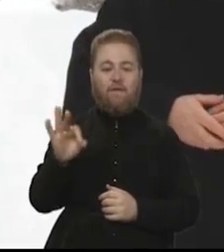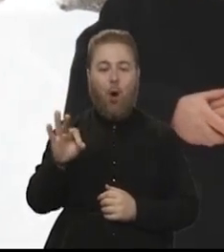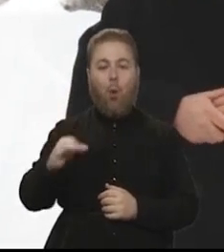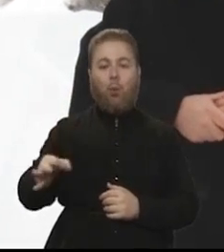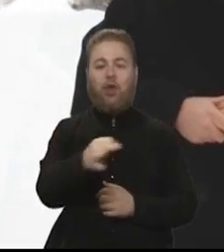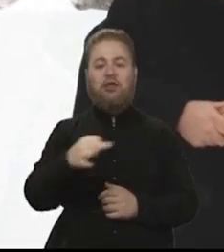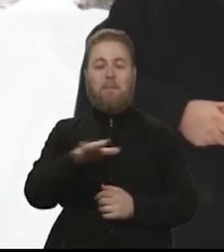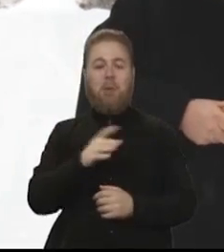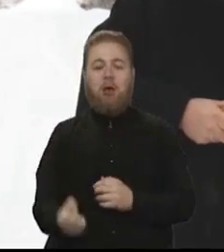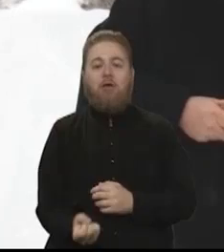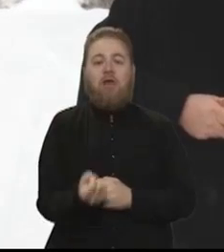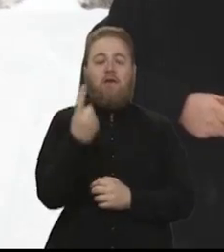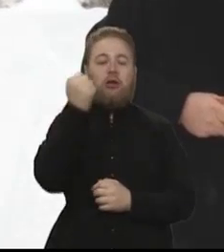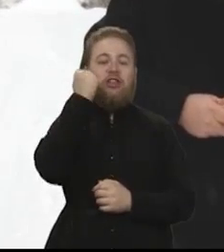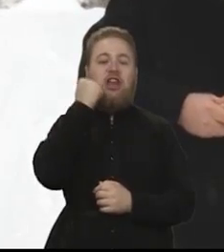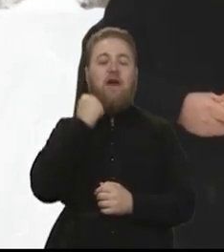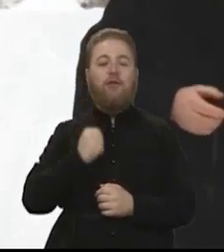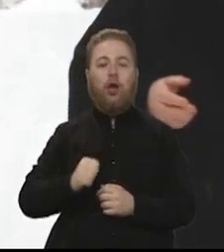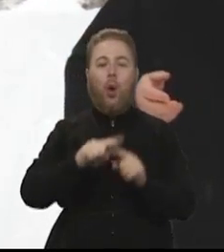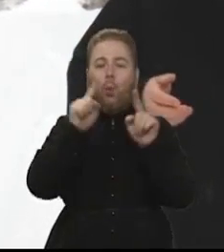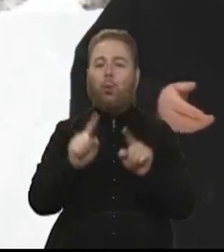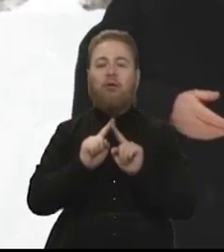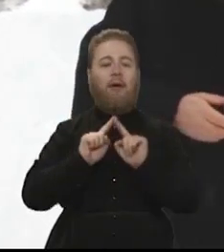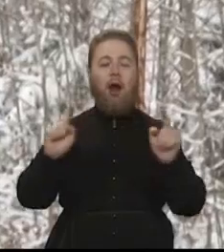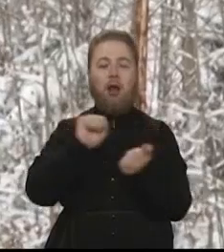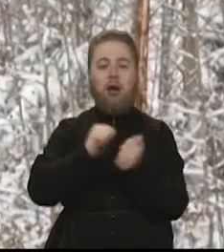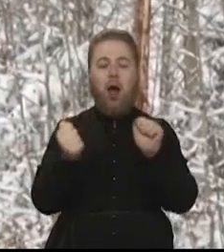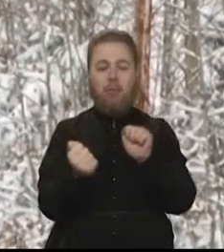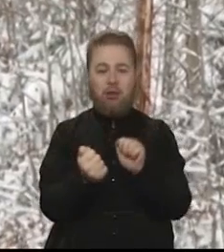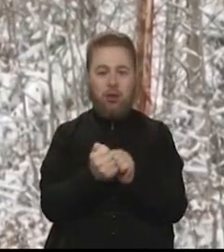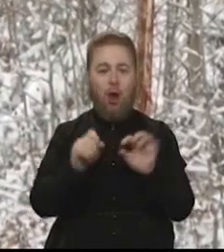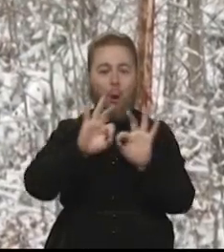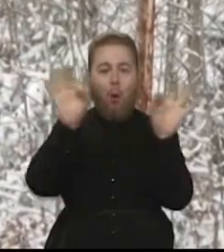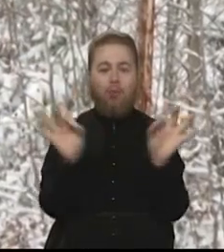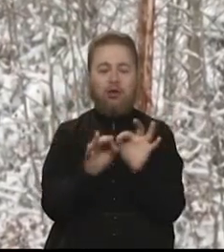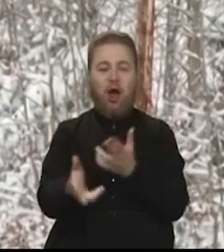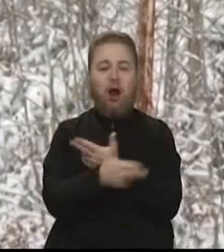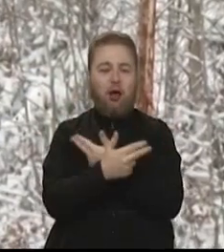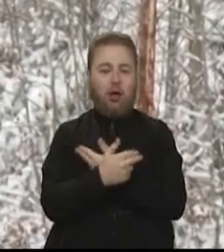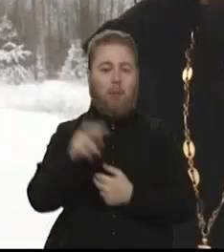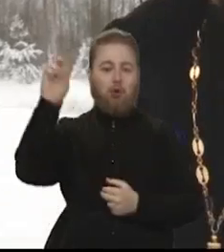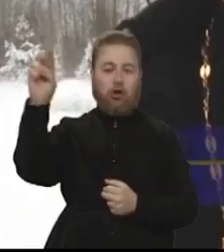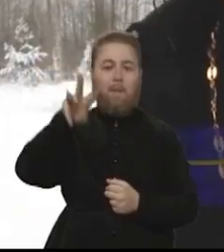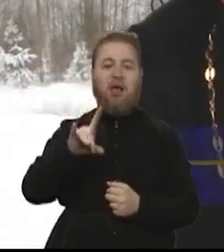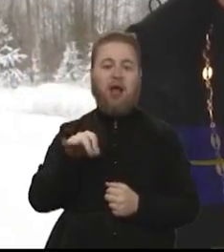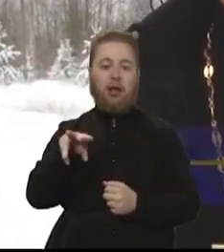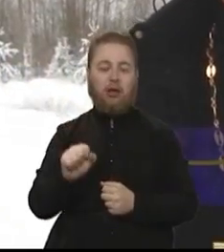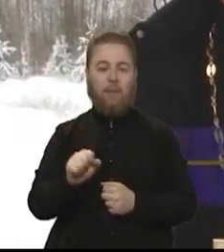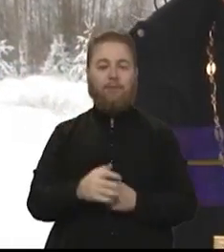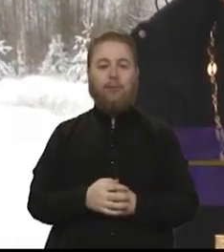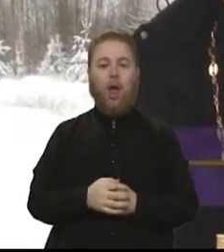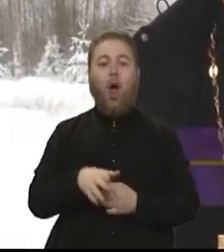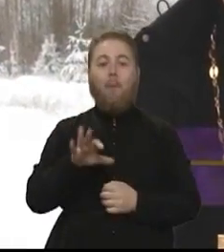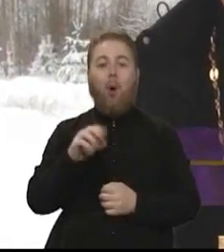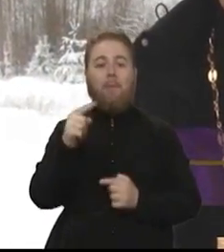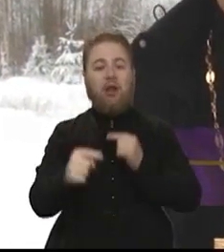был явлен древний, уникальный каменный образ архангела Божия Михаила. По преданию,